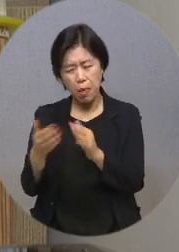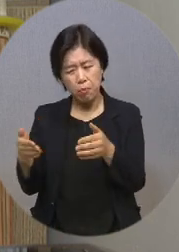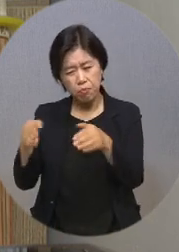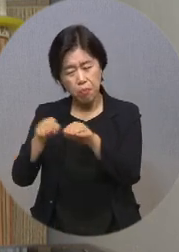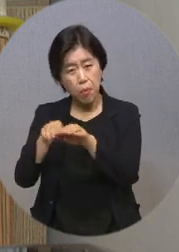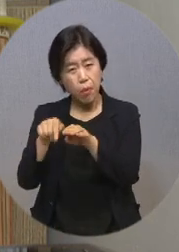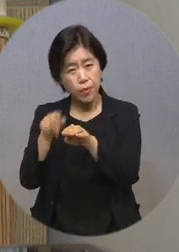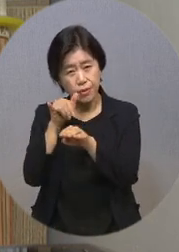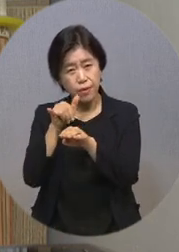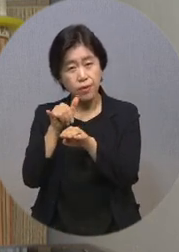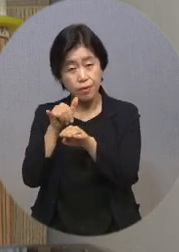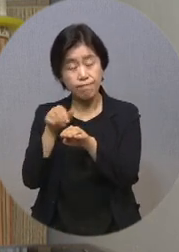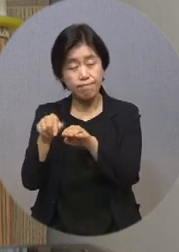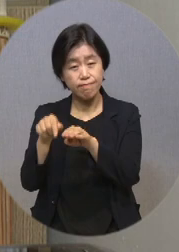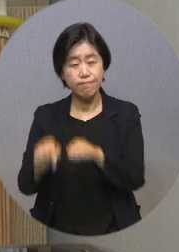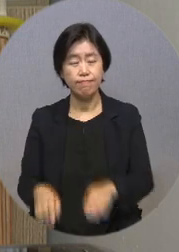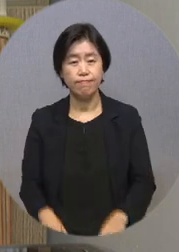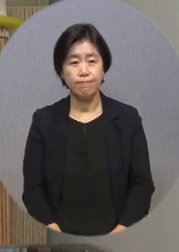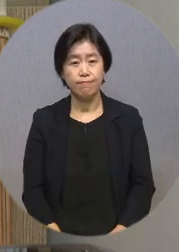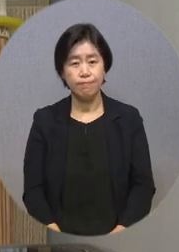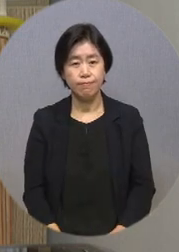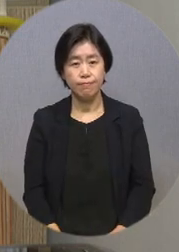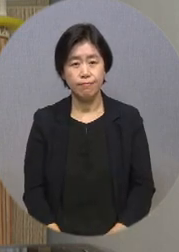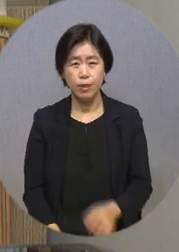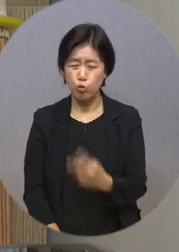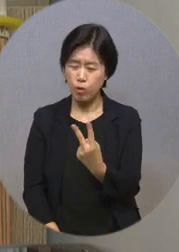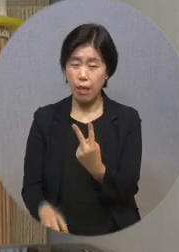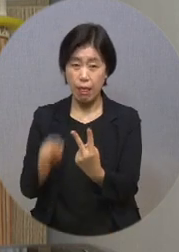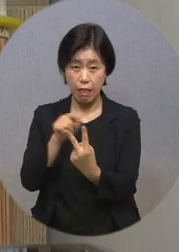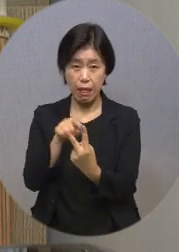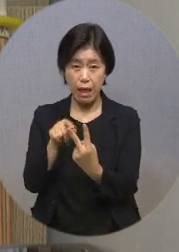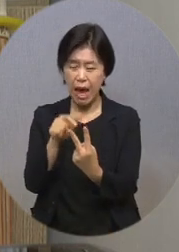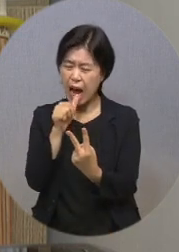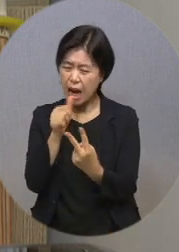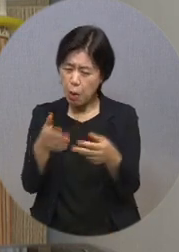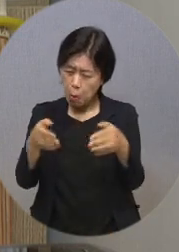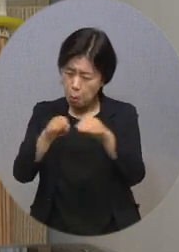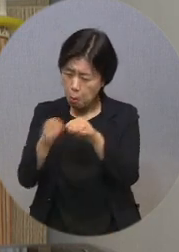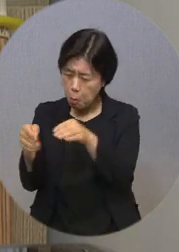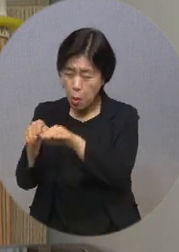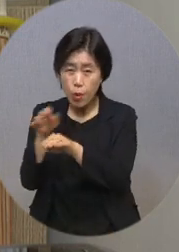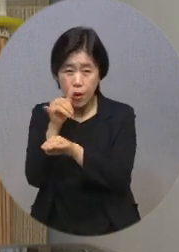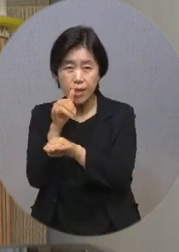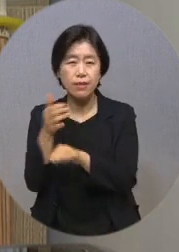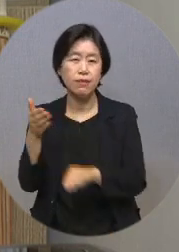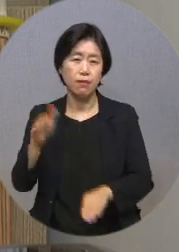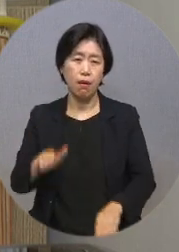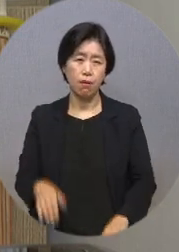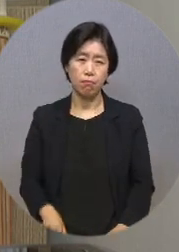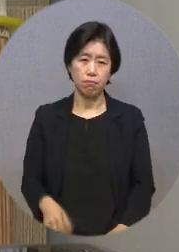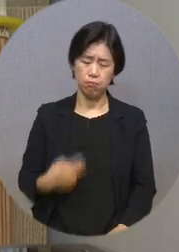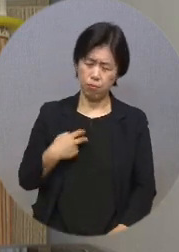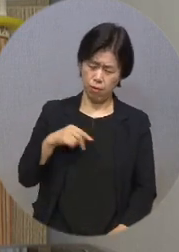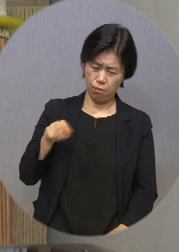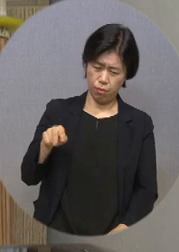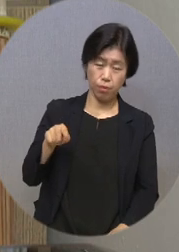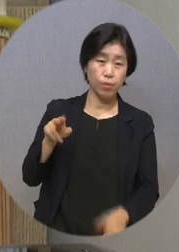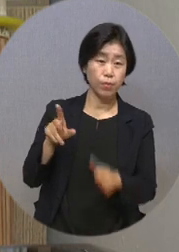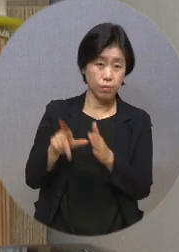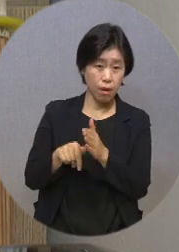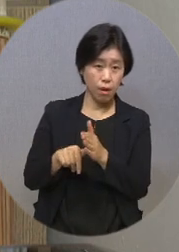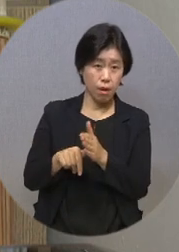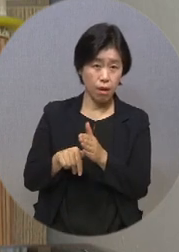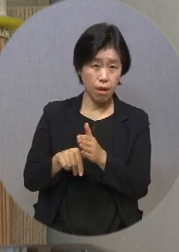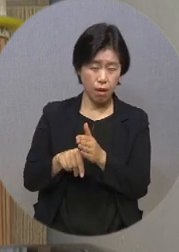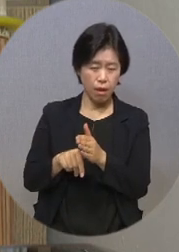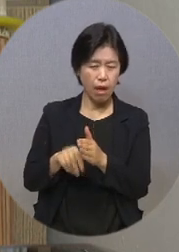하우스라고 말씀드리면 그렇습니다만, 네. 두 개짜리 컨테이너가 연결돼서 지붕만 얹어놓은 게 있어서 저는 평상시에 그게 그냥